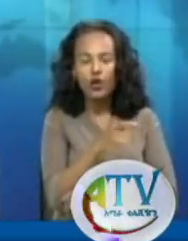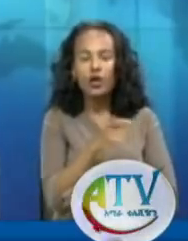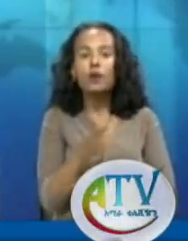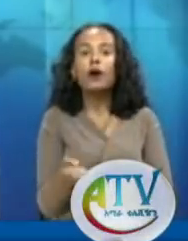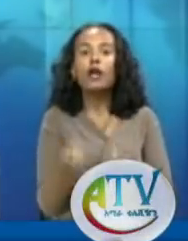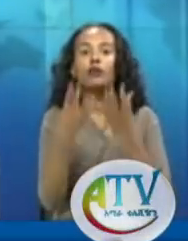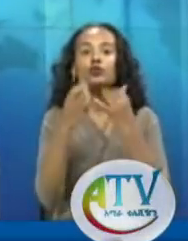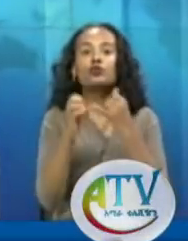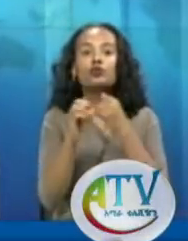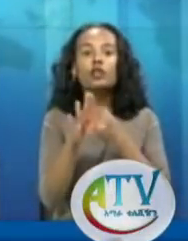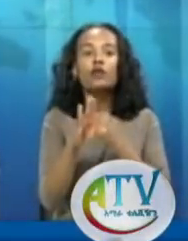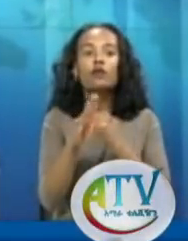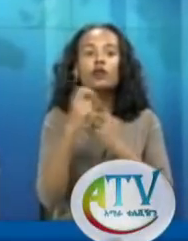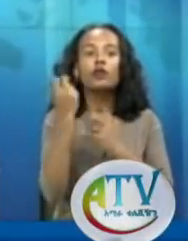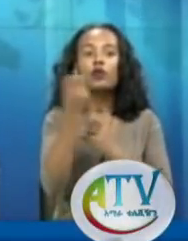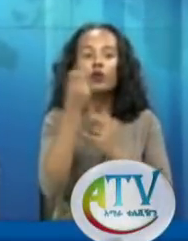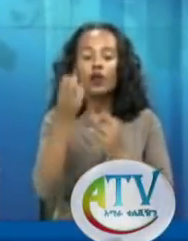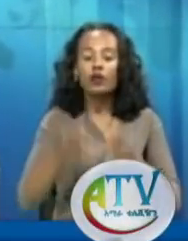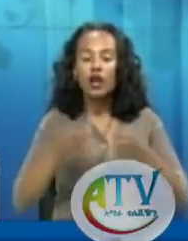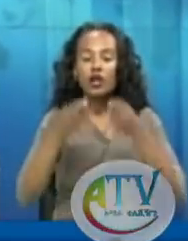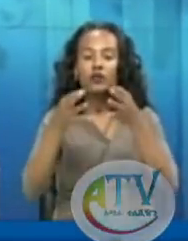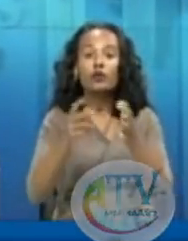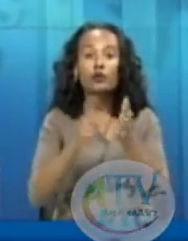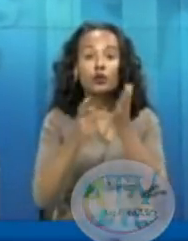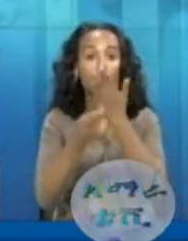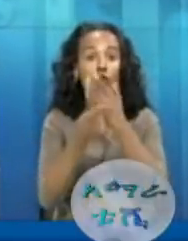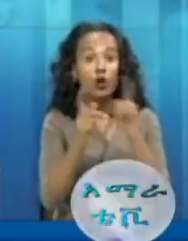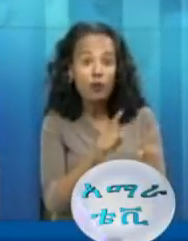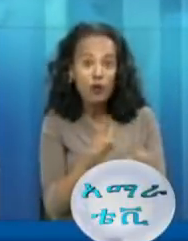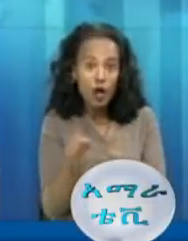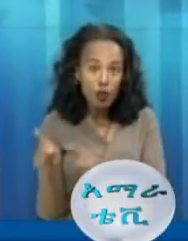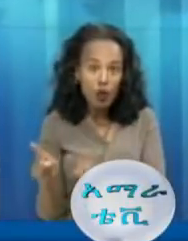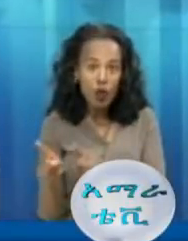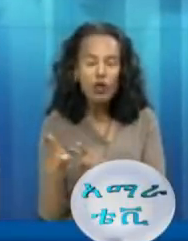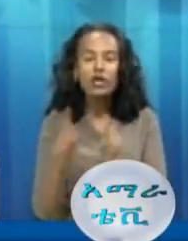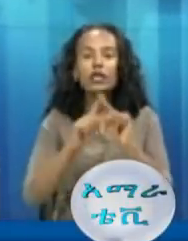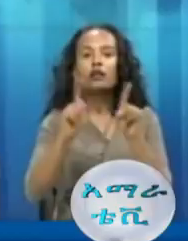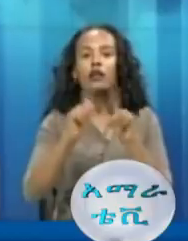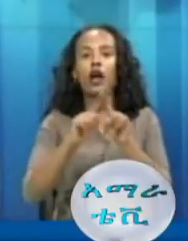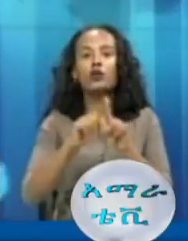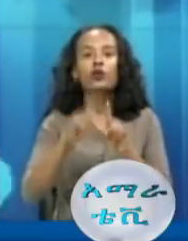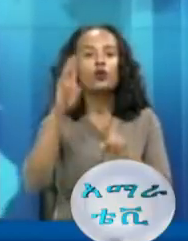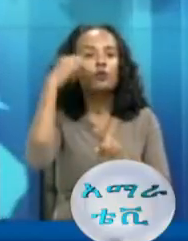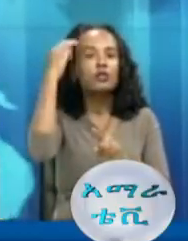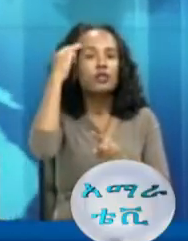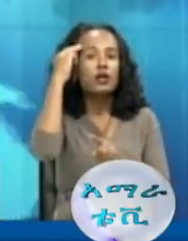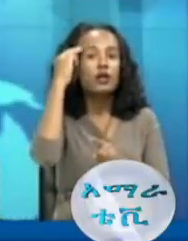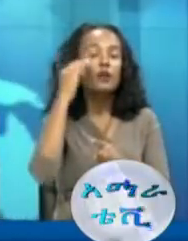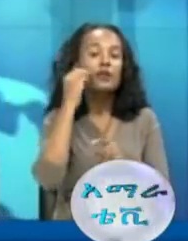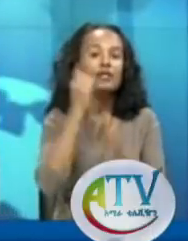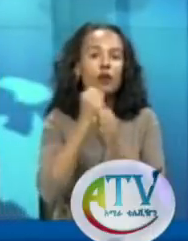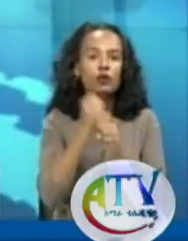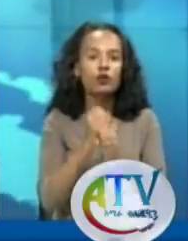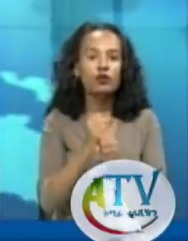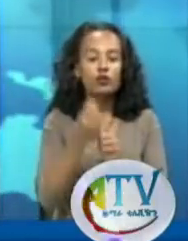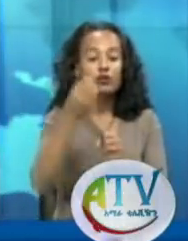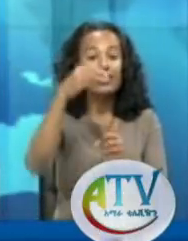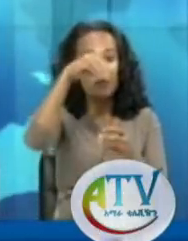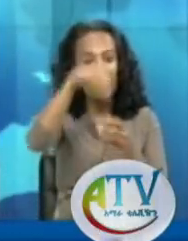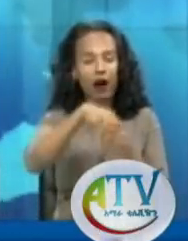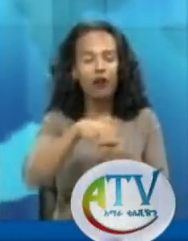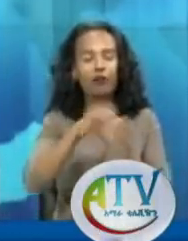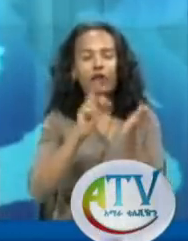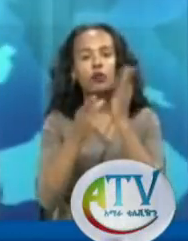ባለብዙ ዘርፍ የወረዳ ትራንስፎርሜሽን ፕሮግራም ደግሞ የተለያዩ የሚኒስቴር መስሪያ ቤቶችን የሚያካትት ፕሮግራም